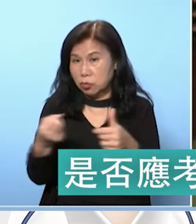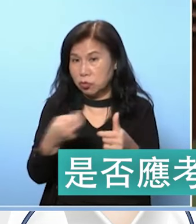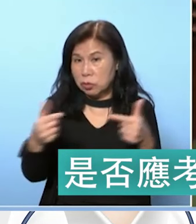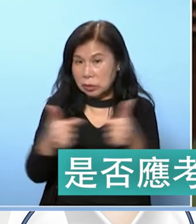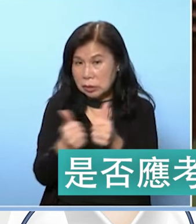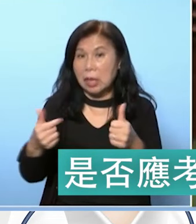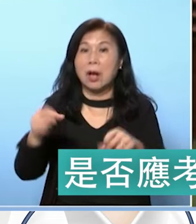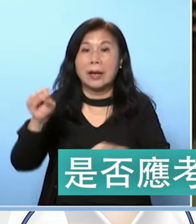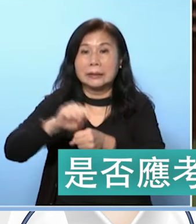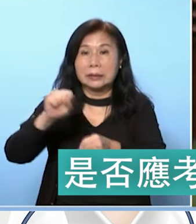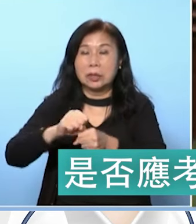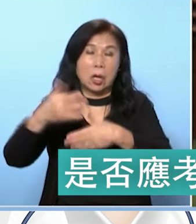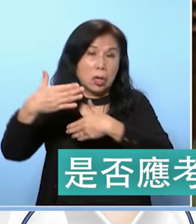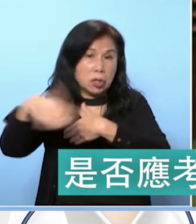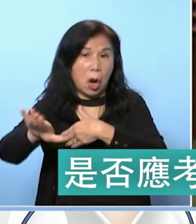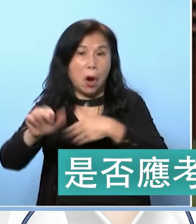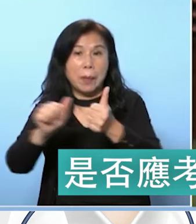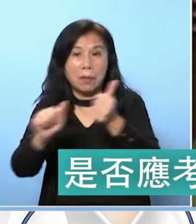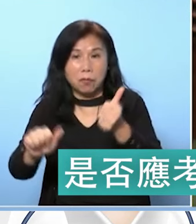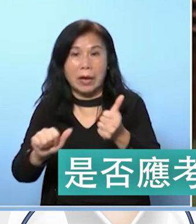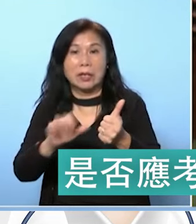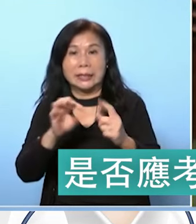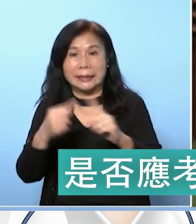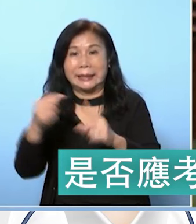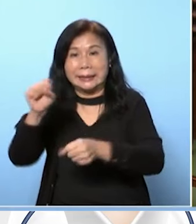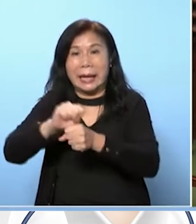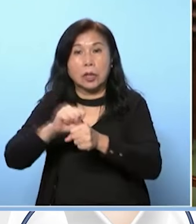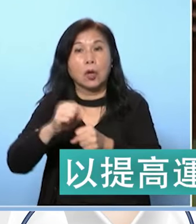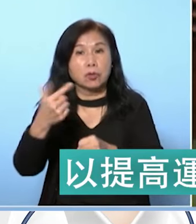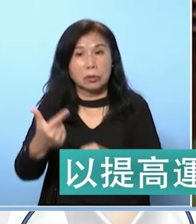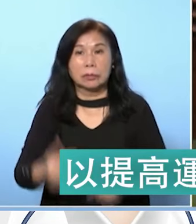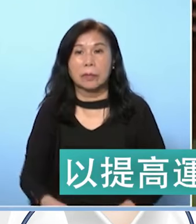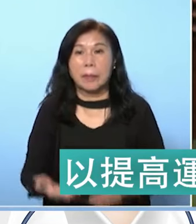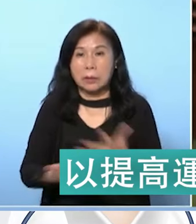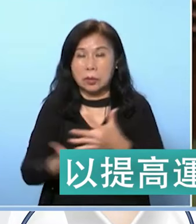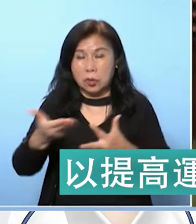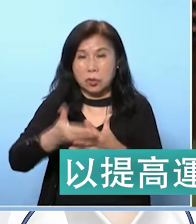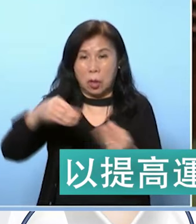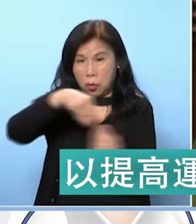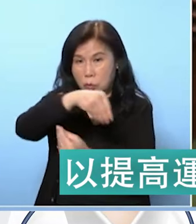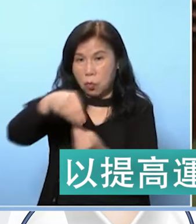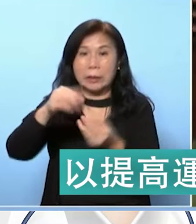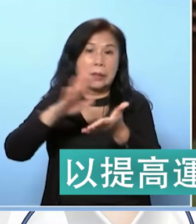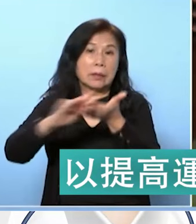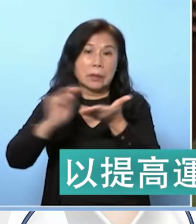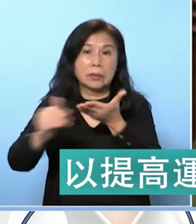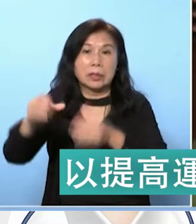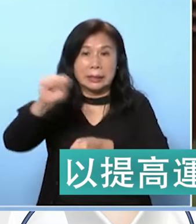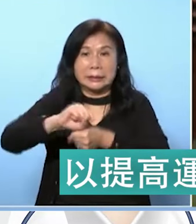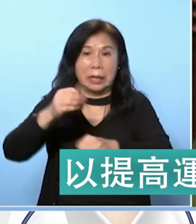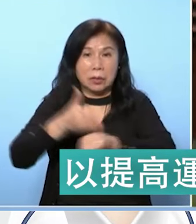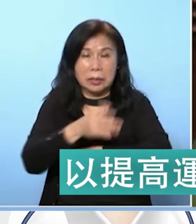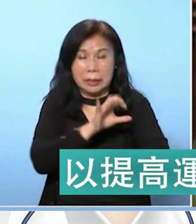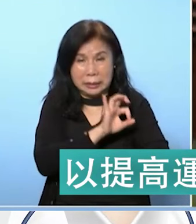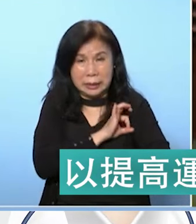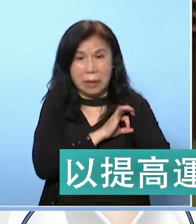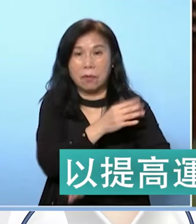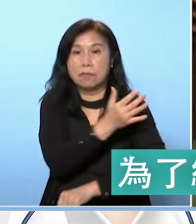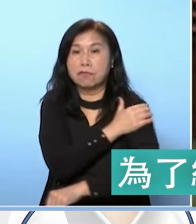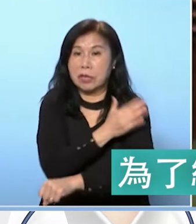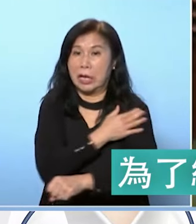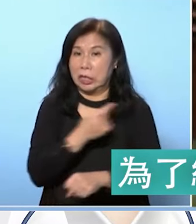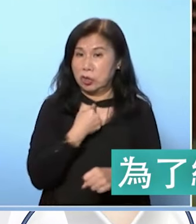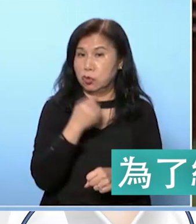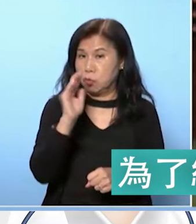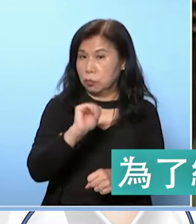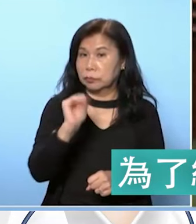加業外委員所佔的比例，以提高運作透明度和加強社會問責性呢？